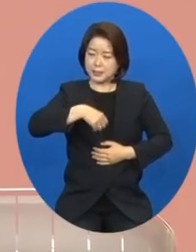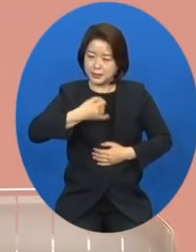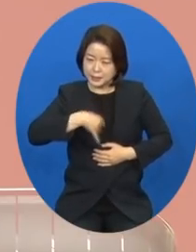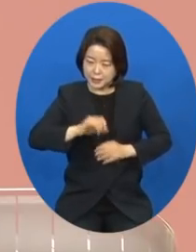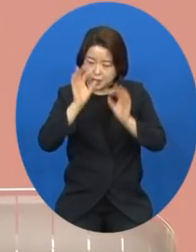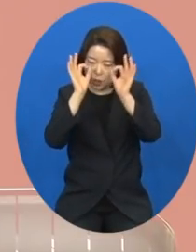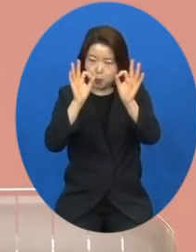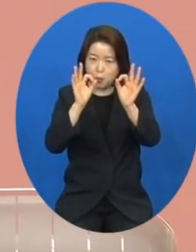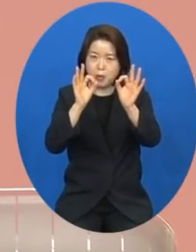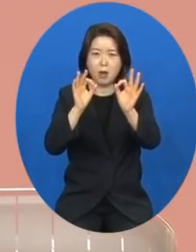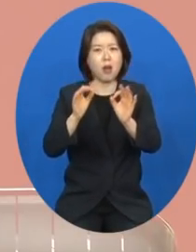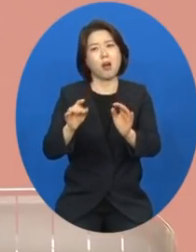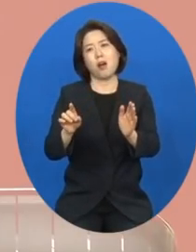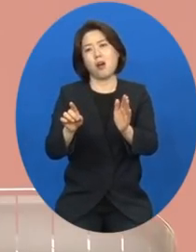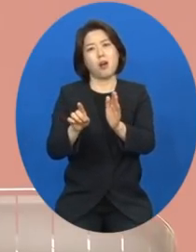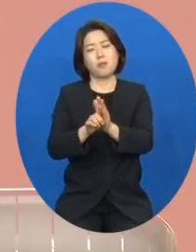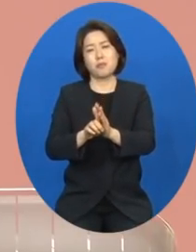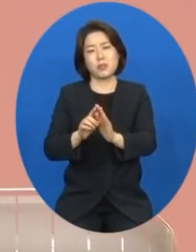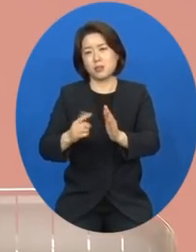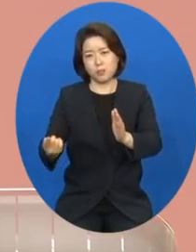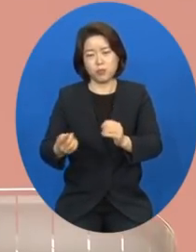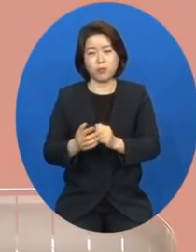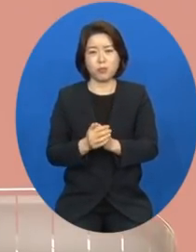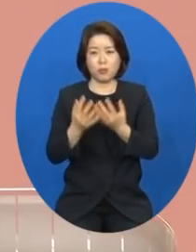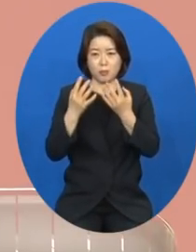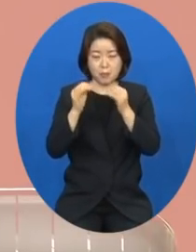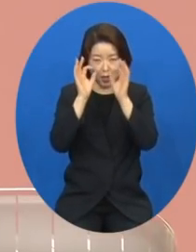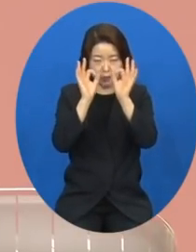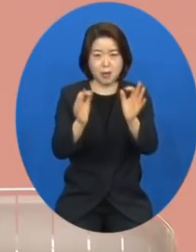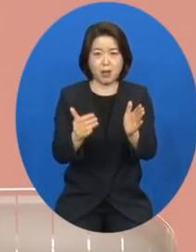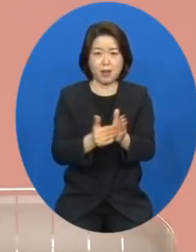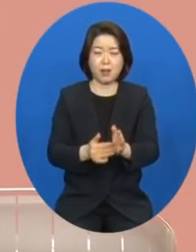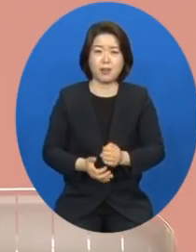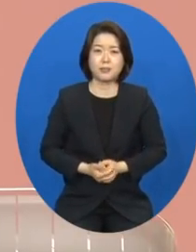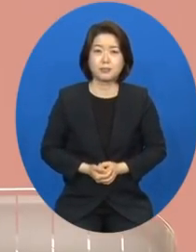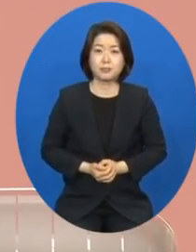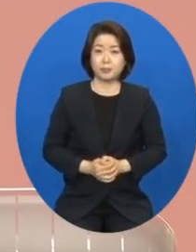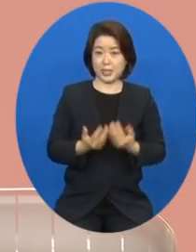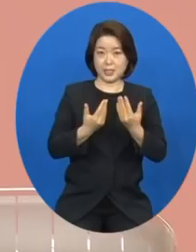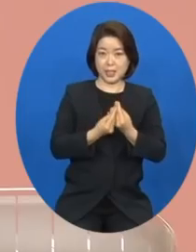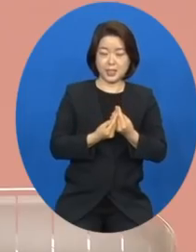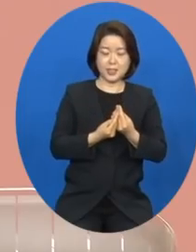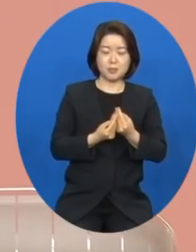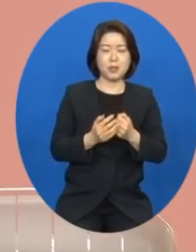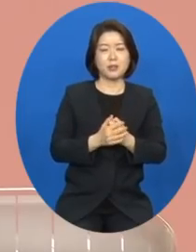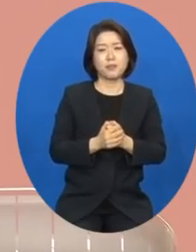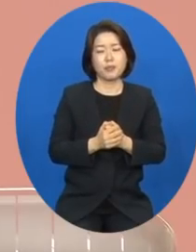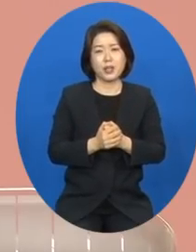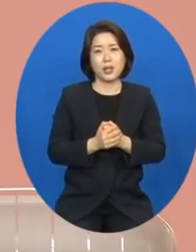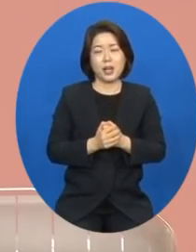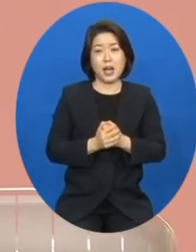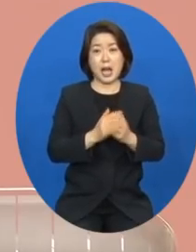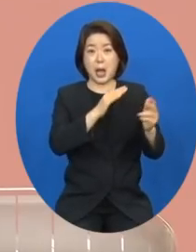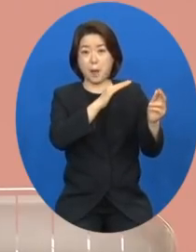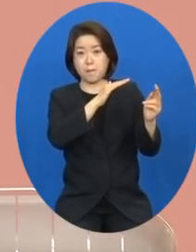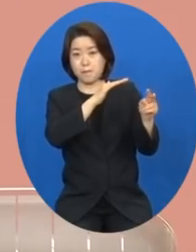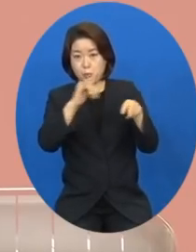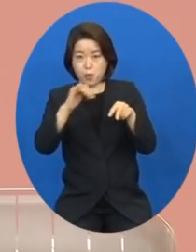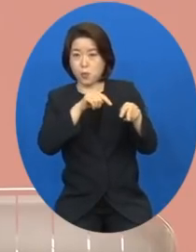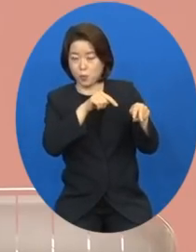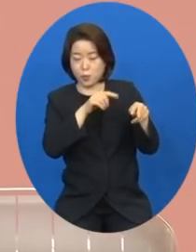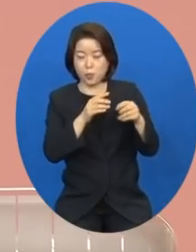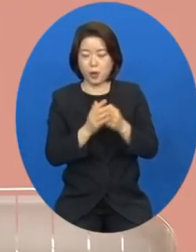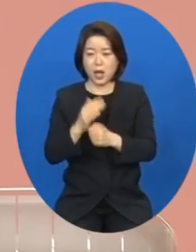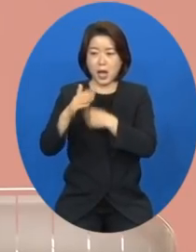경우들이 종종 있음을 보게 되죠 예를 들면 사무엘의 그랬습니다 사무엘은 원조 하나님의 마음에 합한